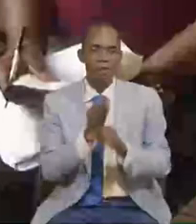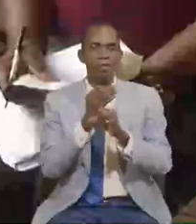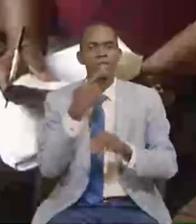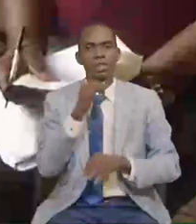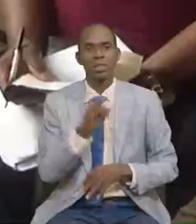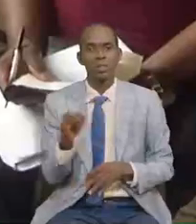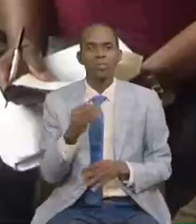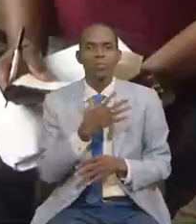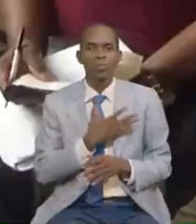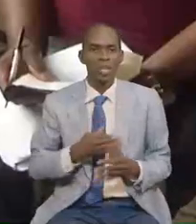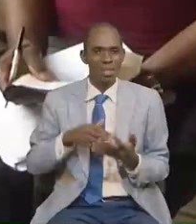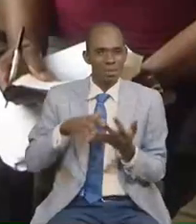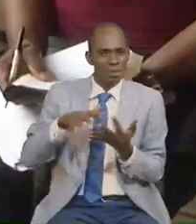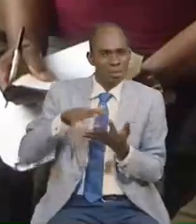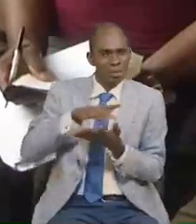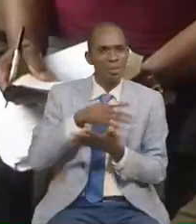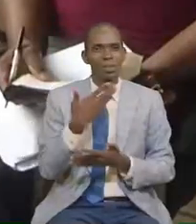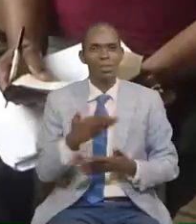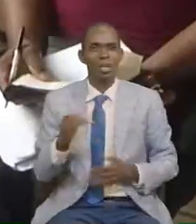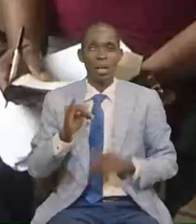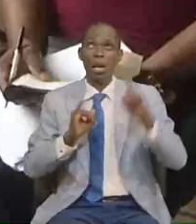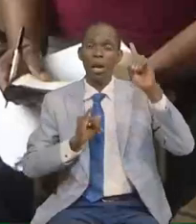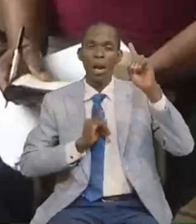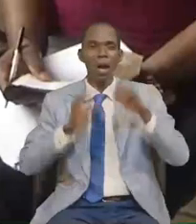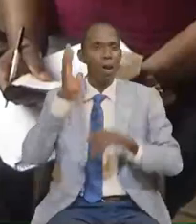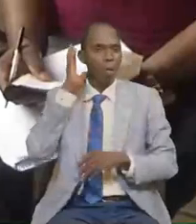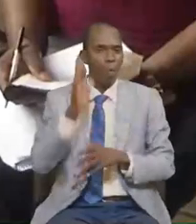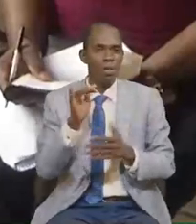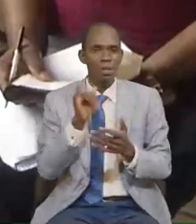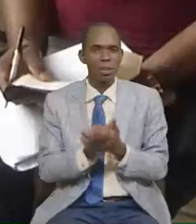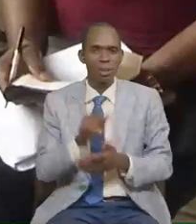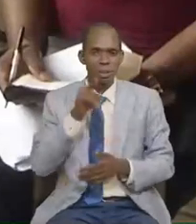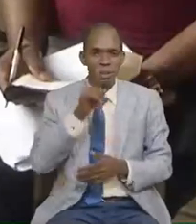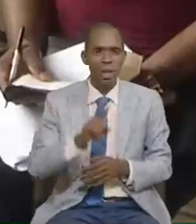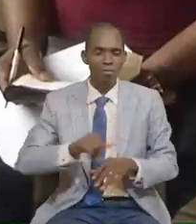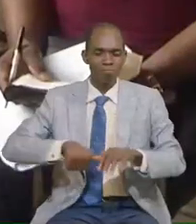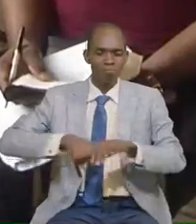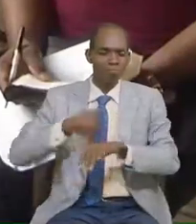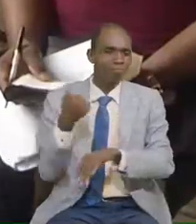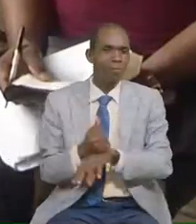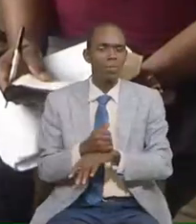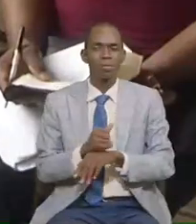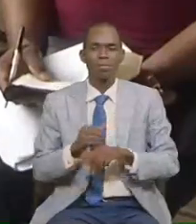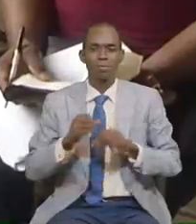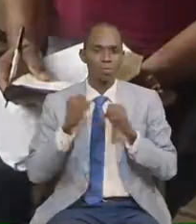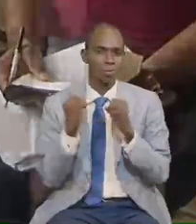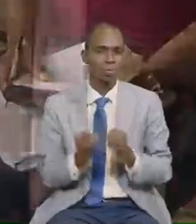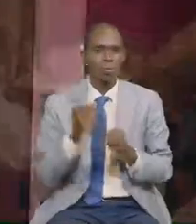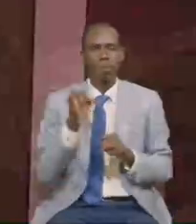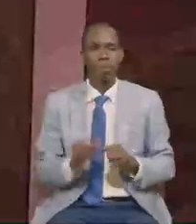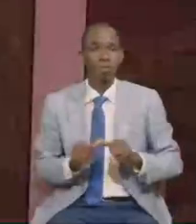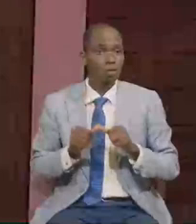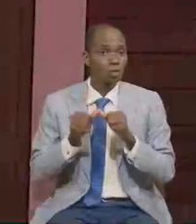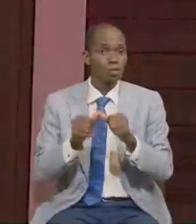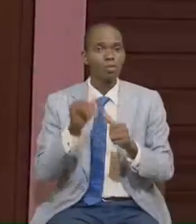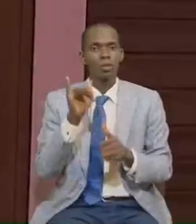que tu affirmes ces choses afin que ceux qui ont cru en